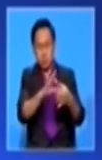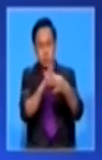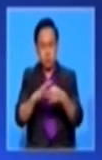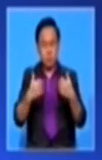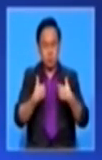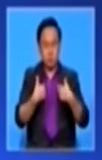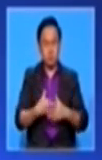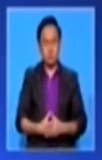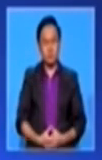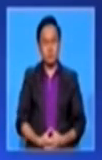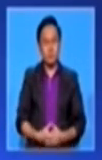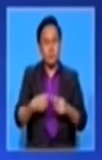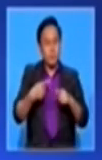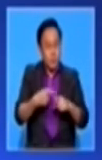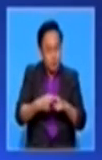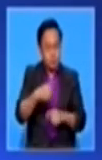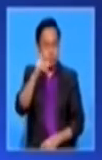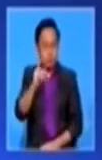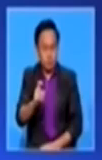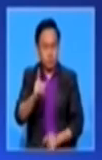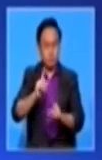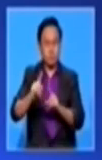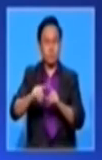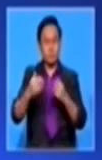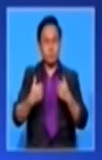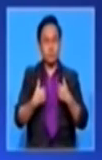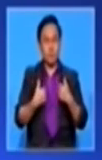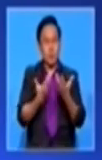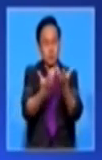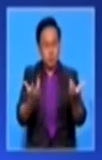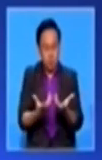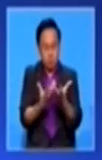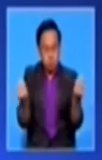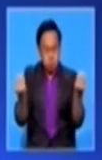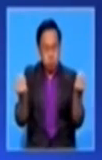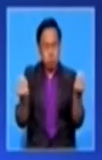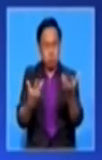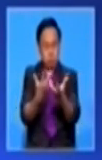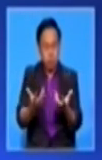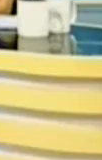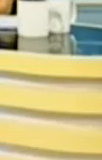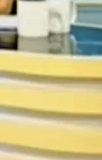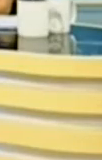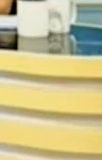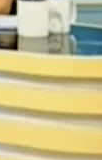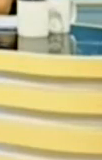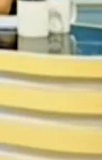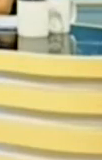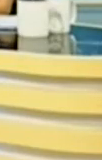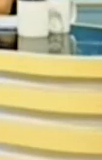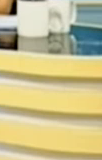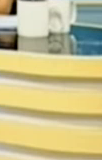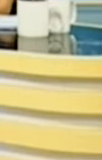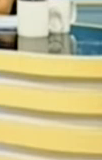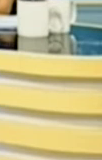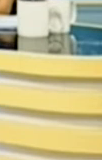ทยไปสู่อนาคตที่ดียิ่งขึ้นไป ค่ะท่านนายกบอกว่าจะปฏิรูปตนเองก่อน ใช่ครับ นะคะปฏิรูปตนเอง